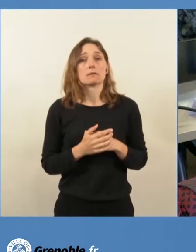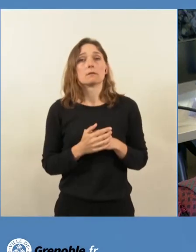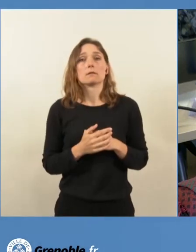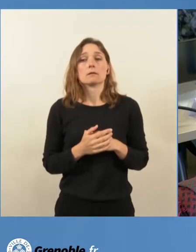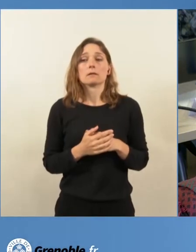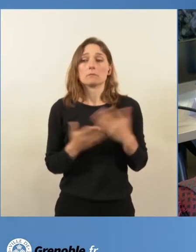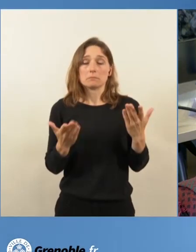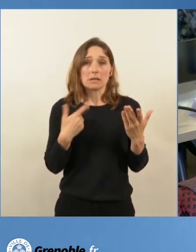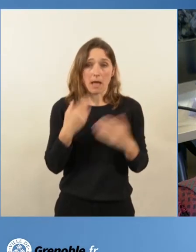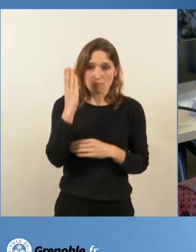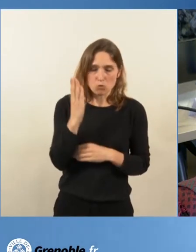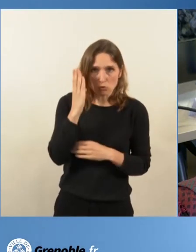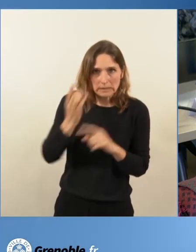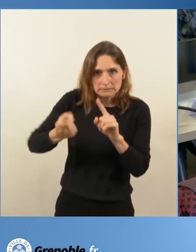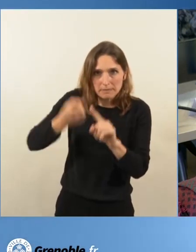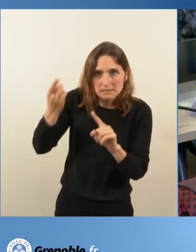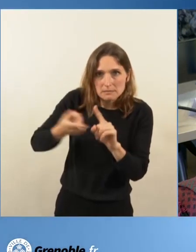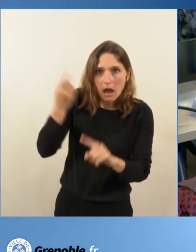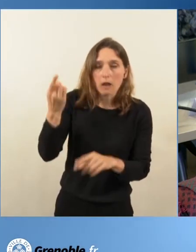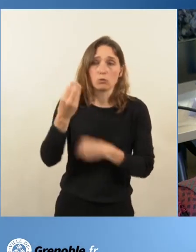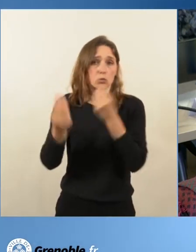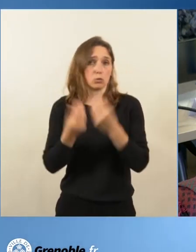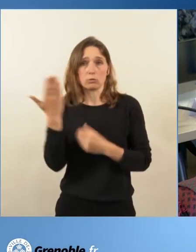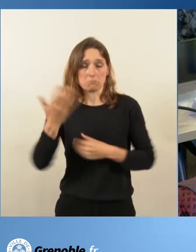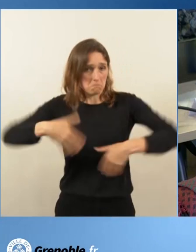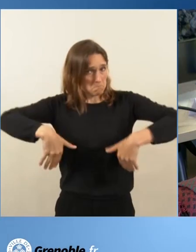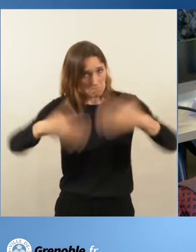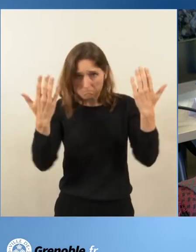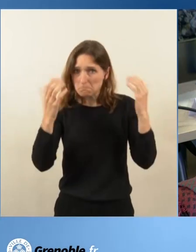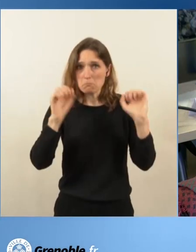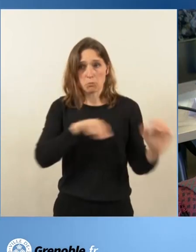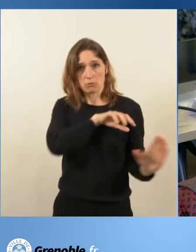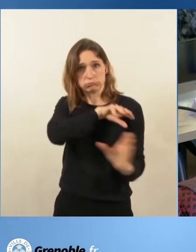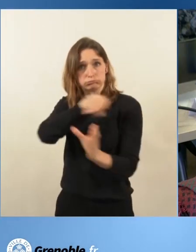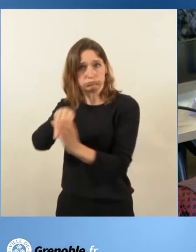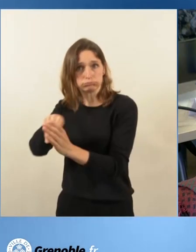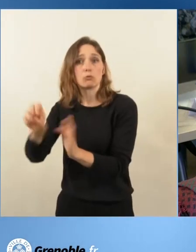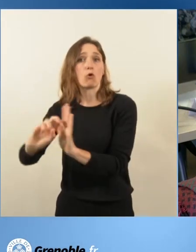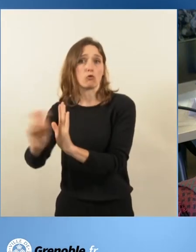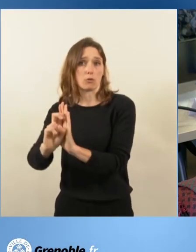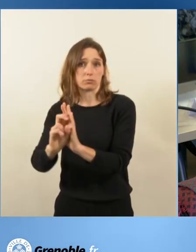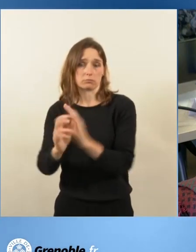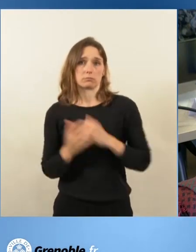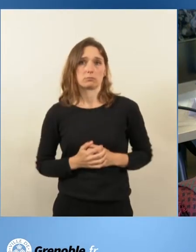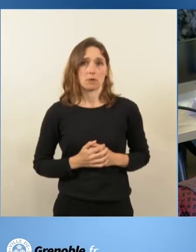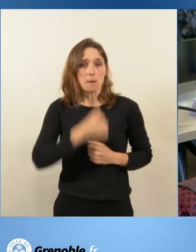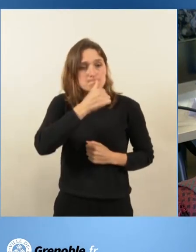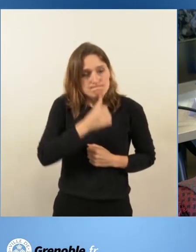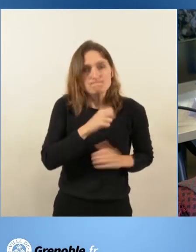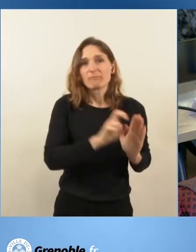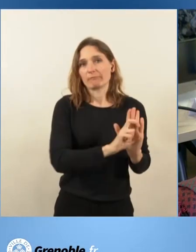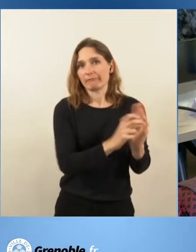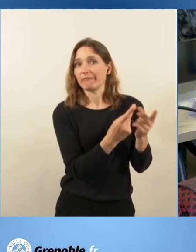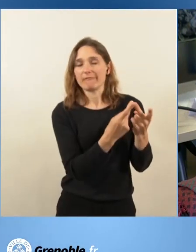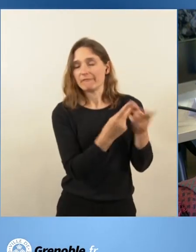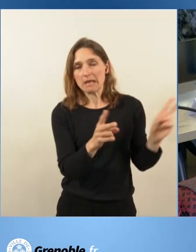d'un enseignement spécifique que les habitants et habitantes des autres communes de la métropole viennent à Grenoble plutôt que dans leur propre conservatoire ou école